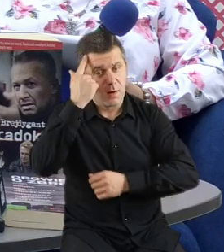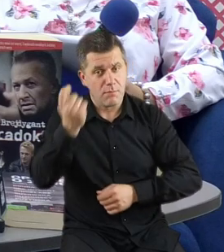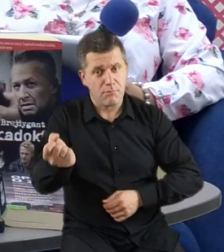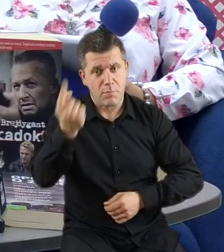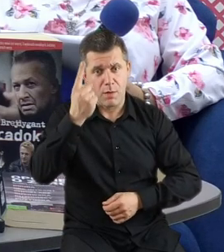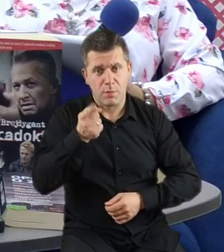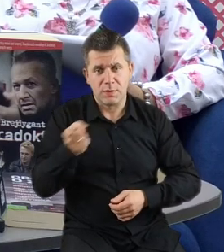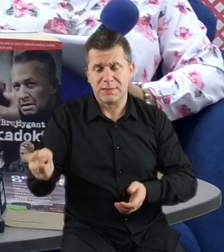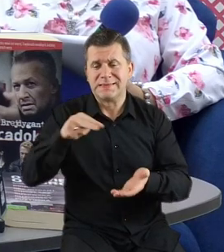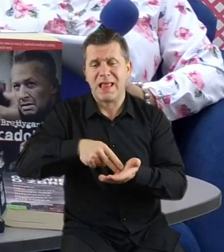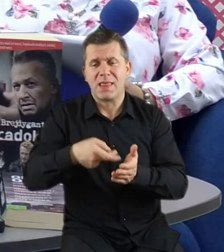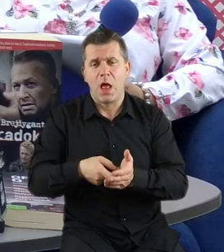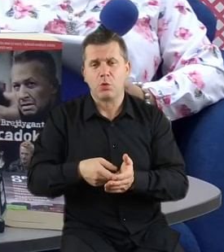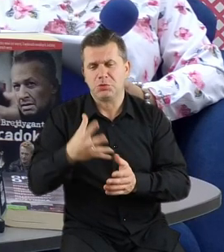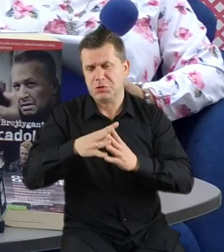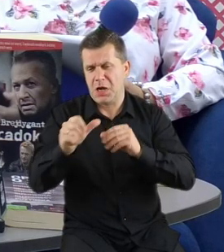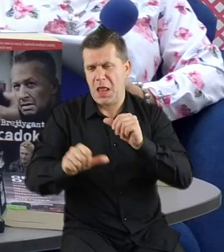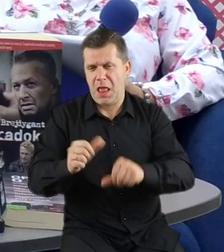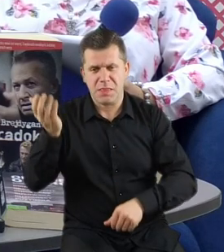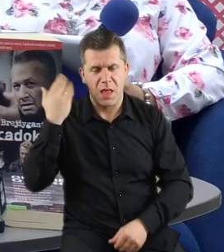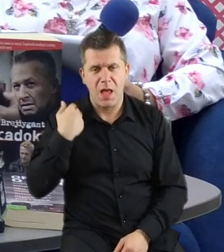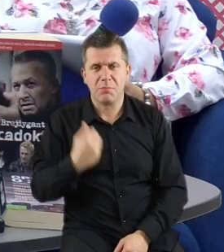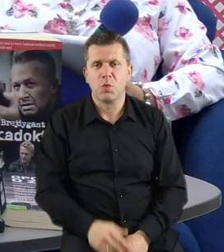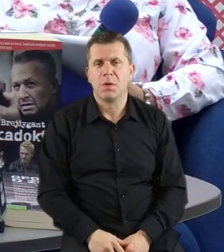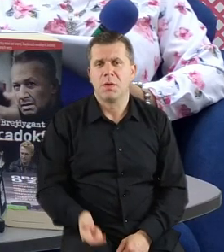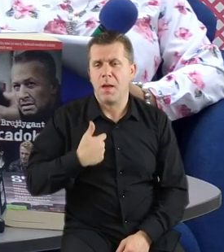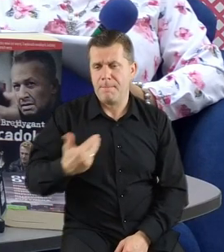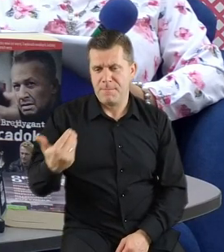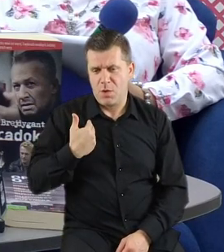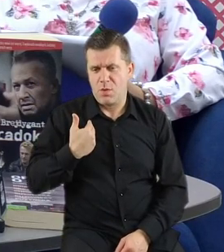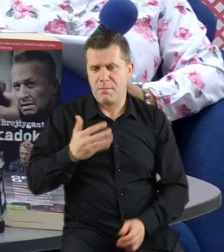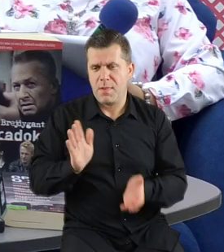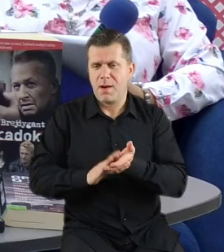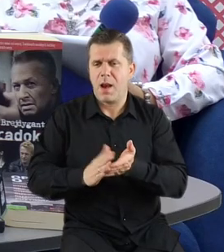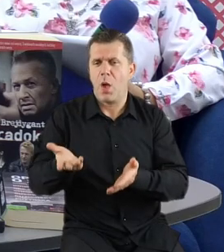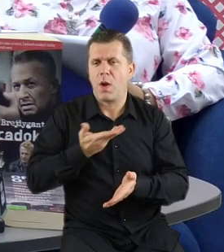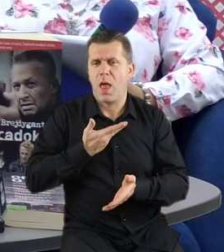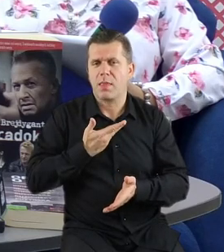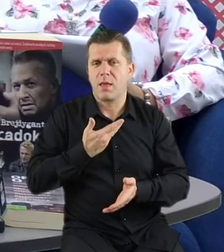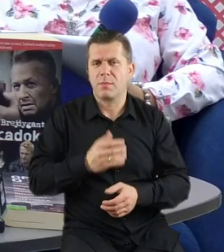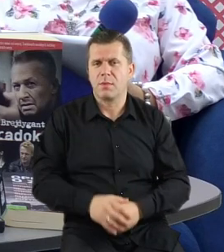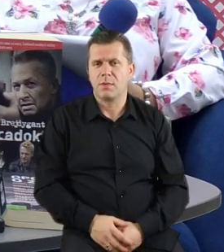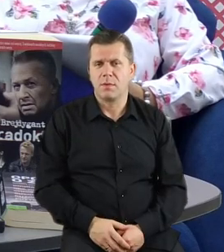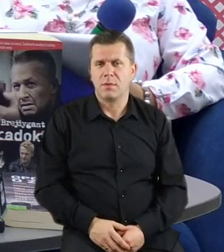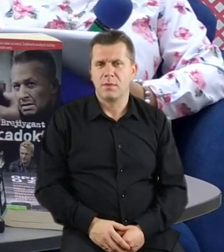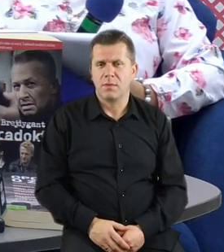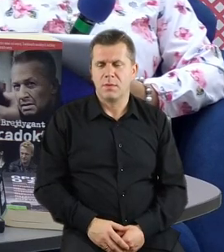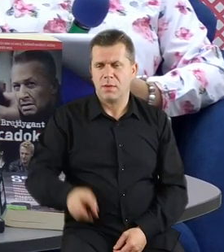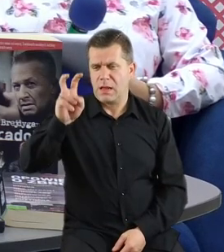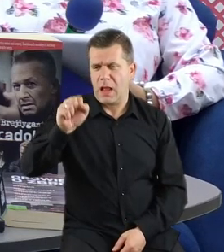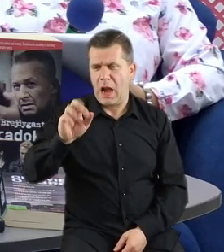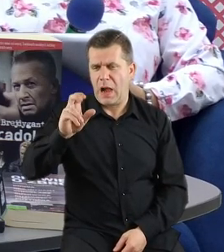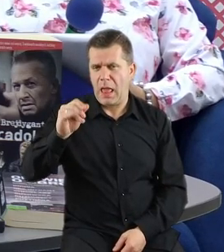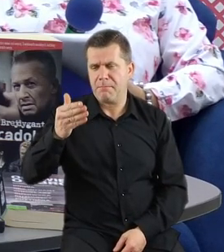który ten scenariusz zresztą z 10 lat temu byłem laureatem takiego Hartley Mertil się